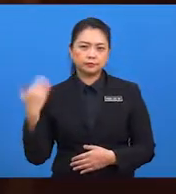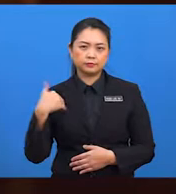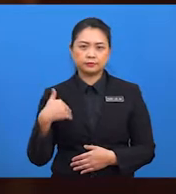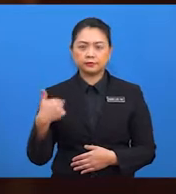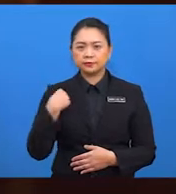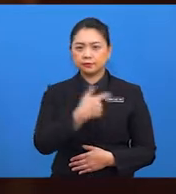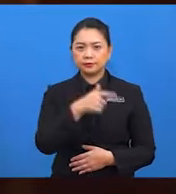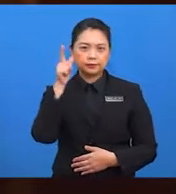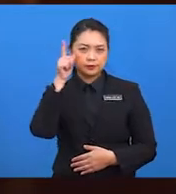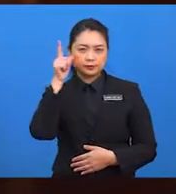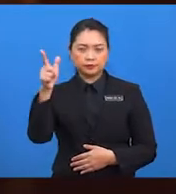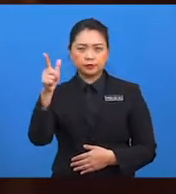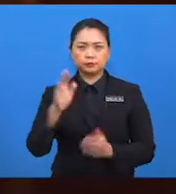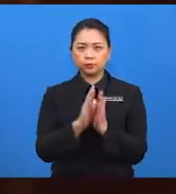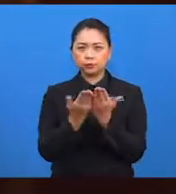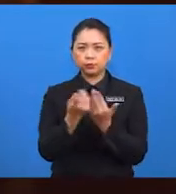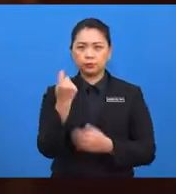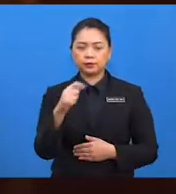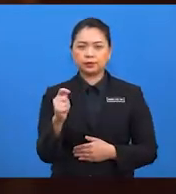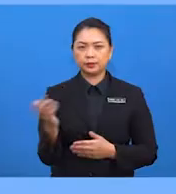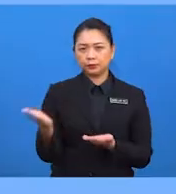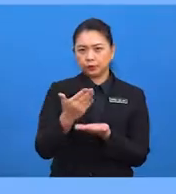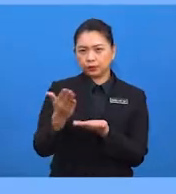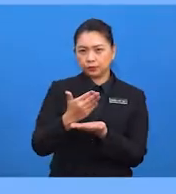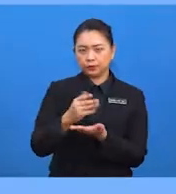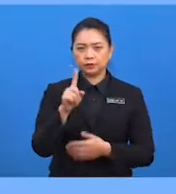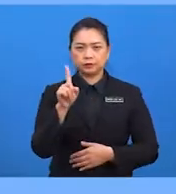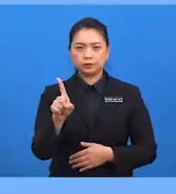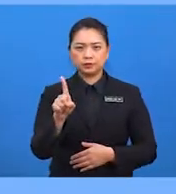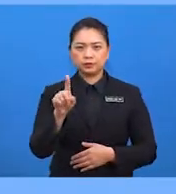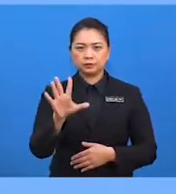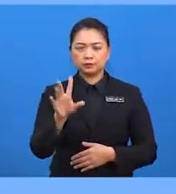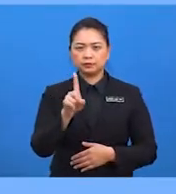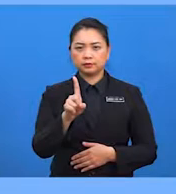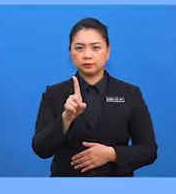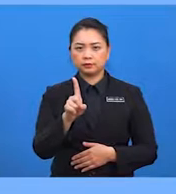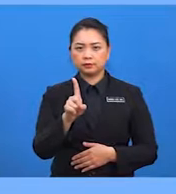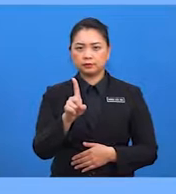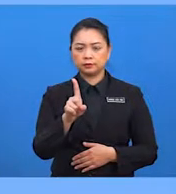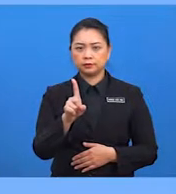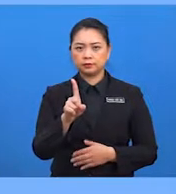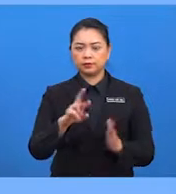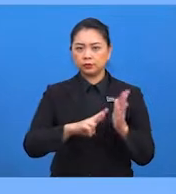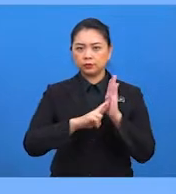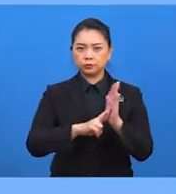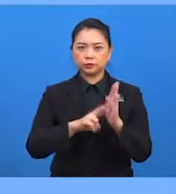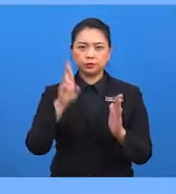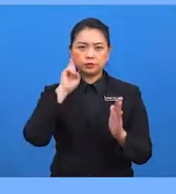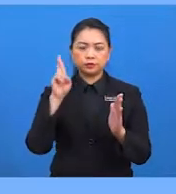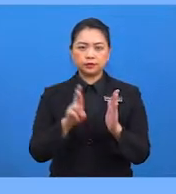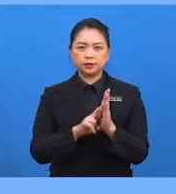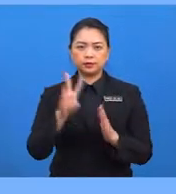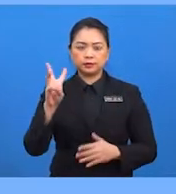Jom murid-murid, kita lihat buku teks muka surat 151, rujuk